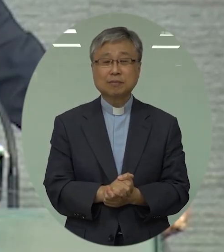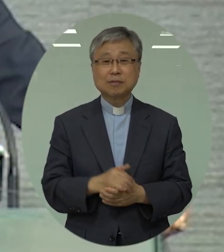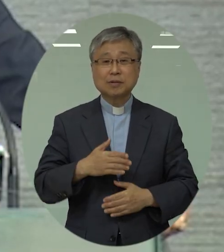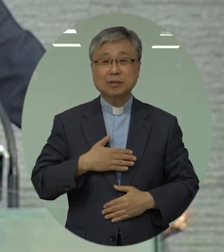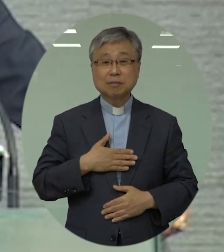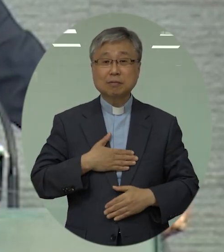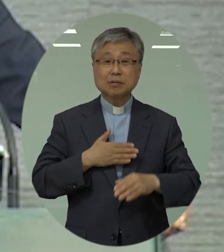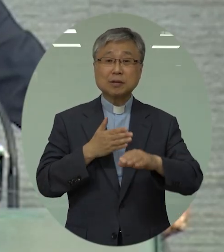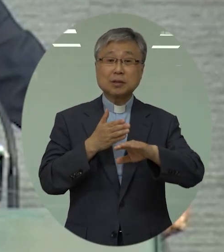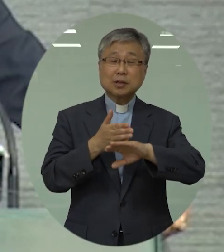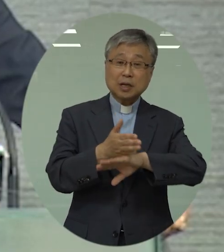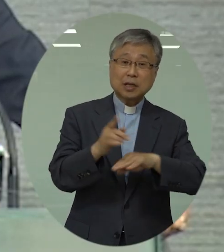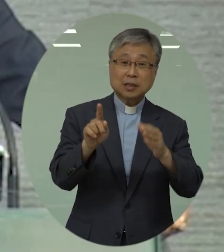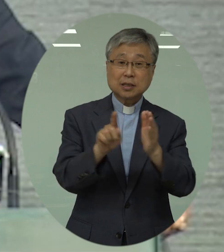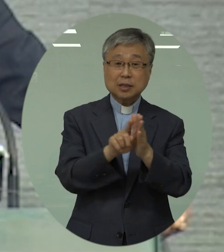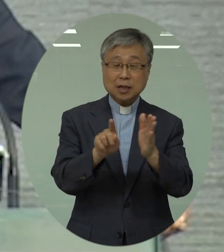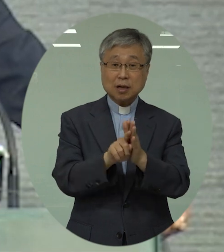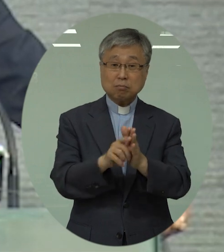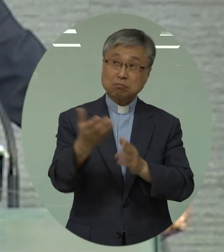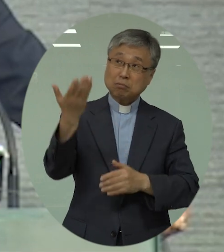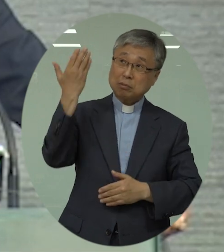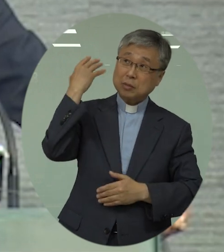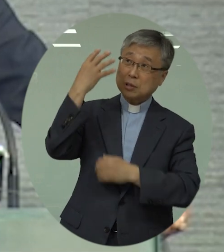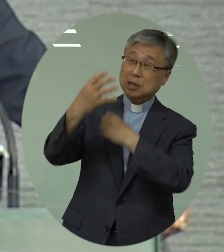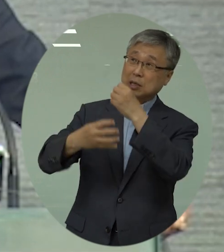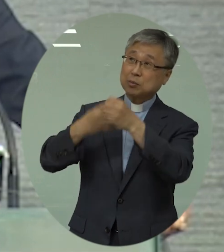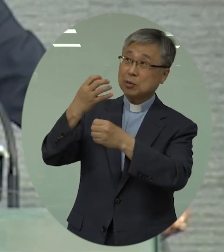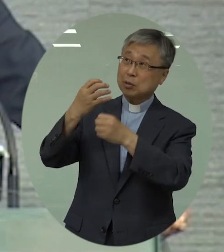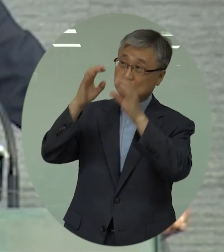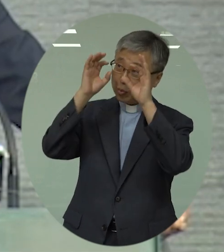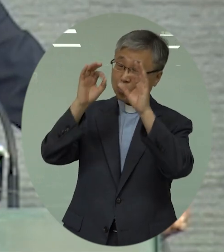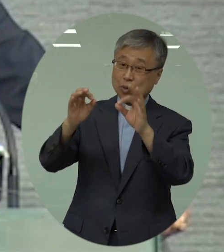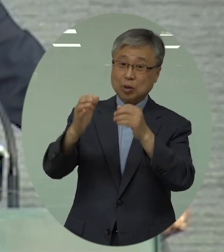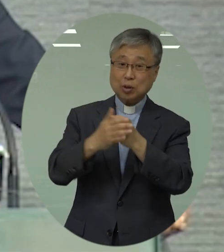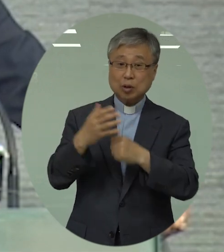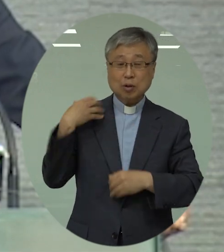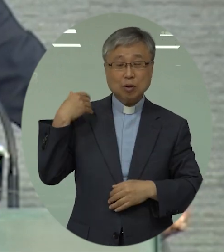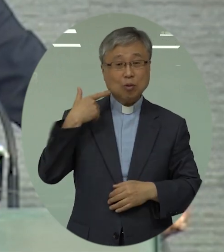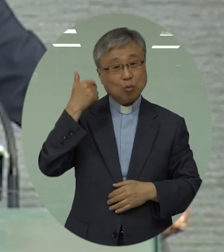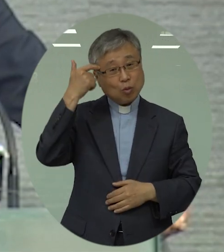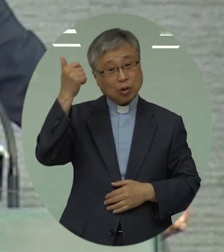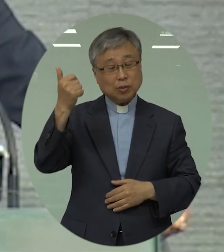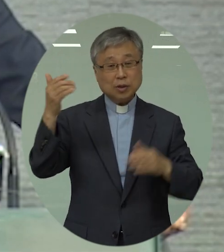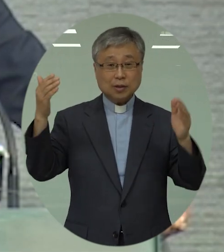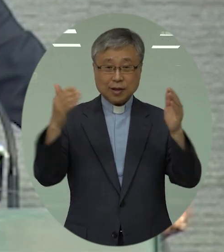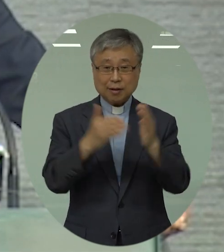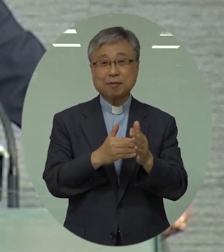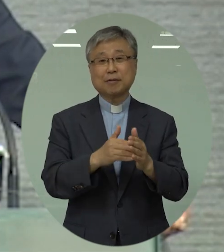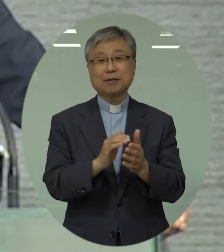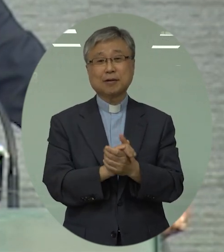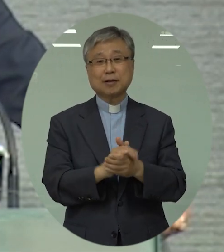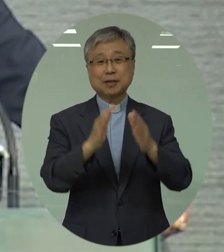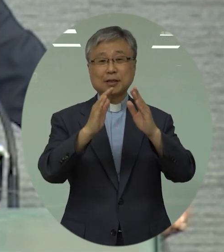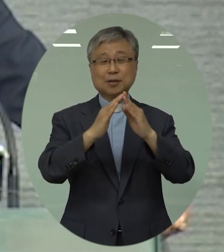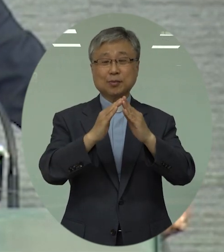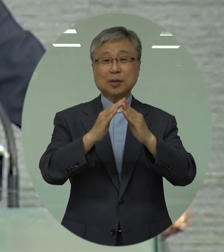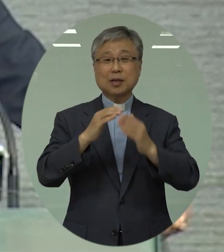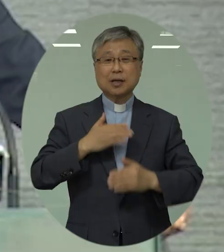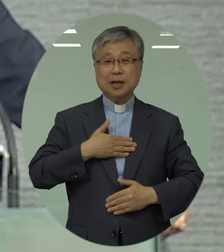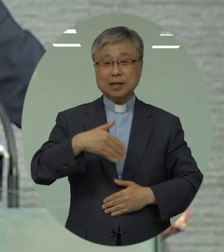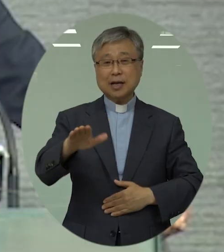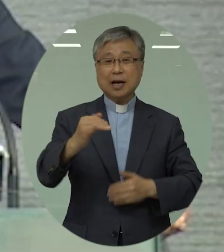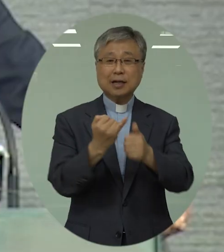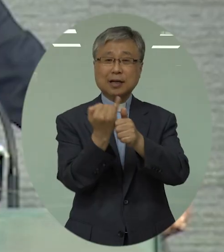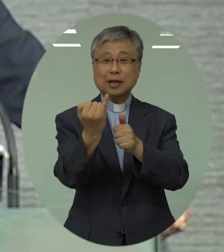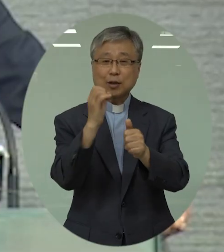제가 지나간 신앙생활 한 40년을 돌아보면서 제가 담임 목사직을 마무리하고 집에 딱 가서 제 아내에게 그